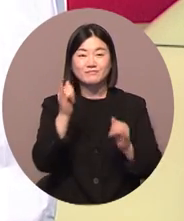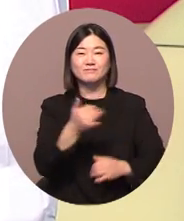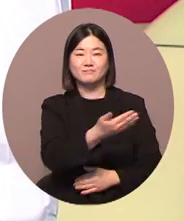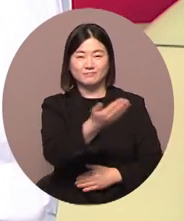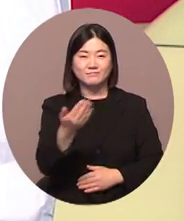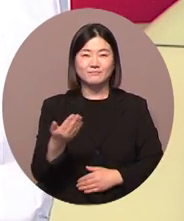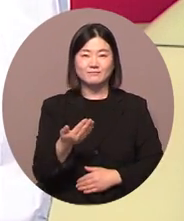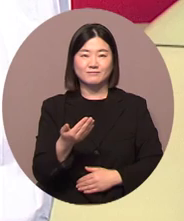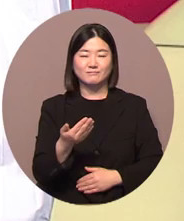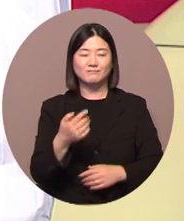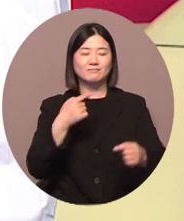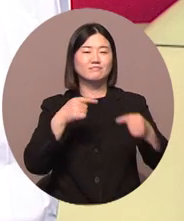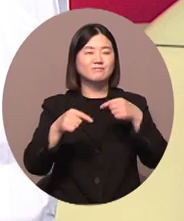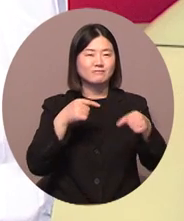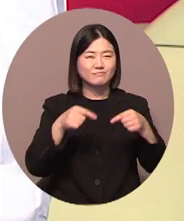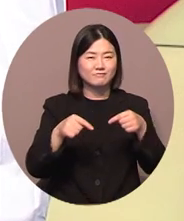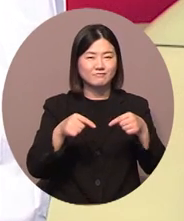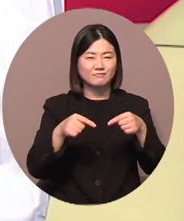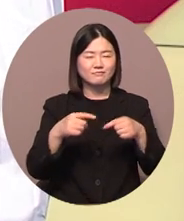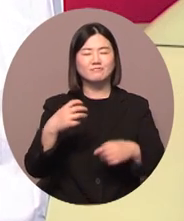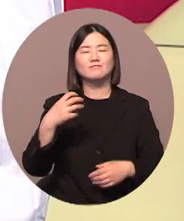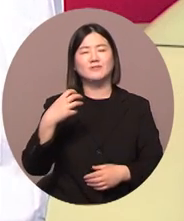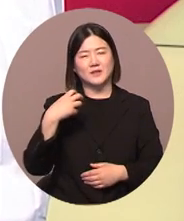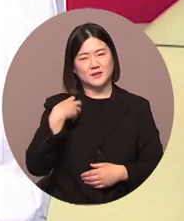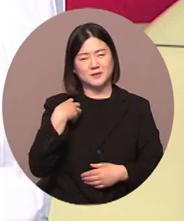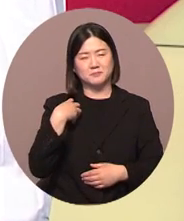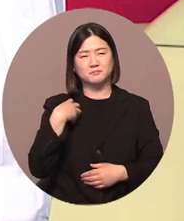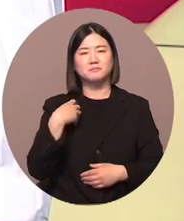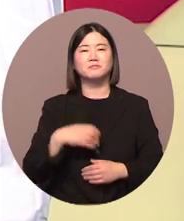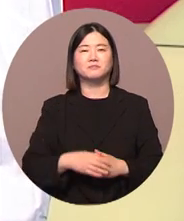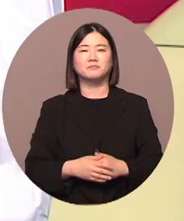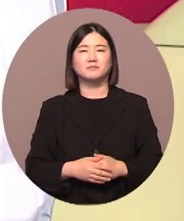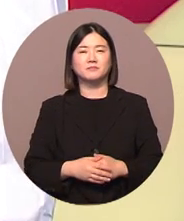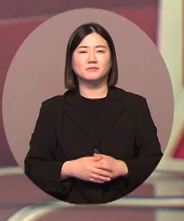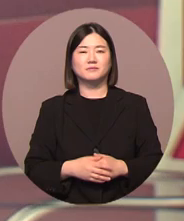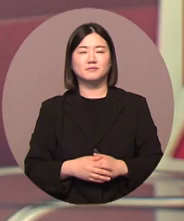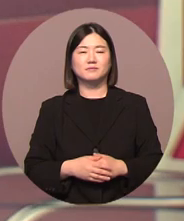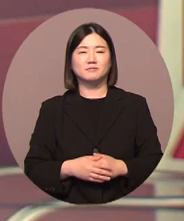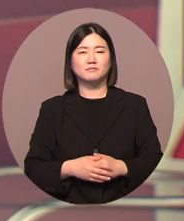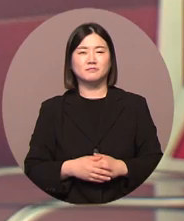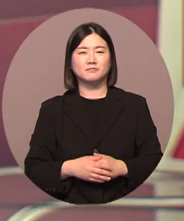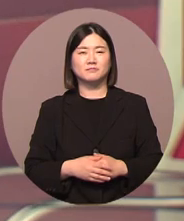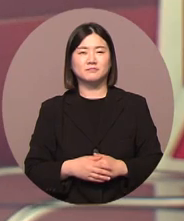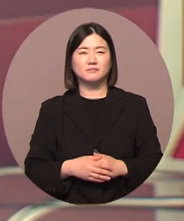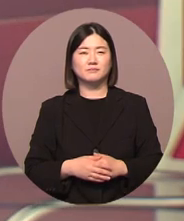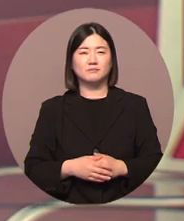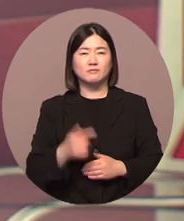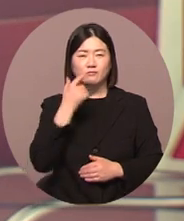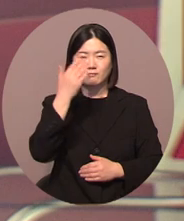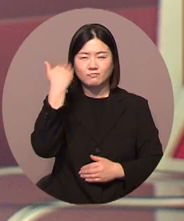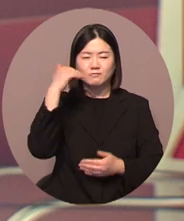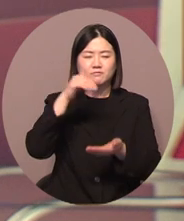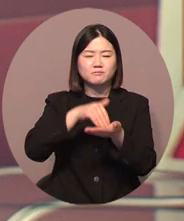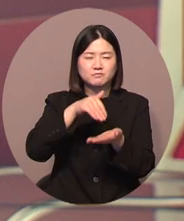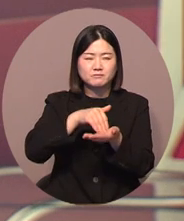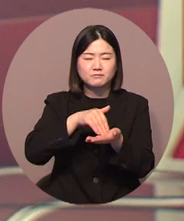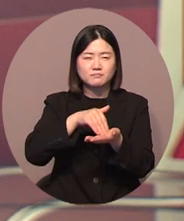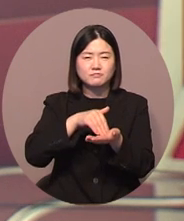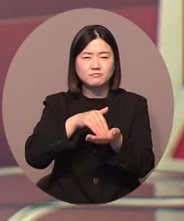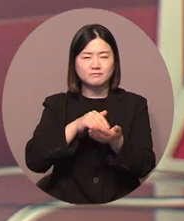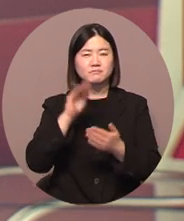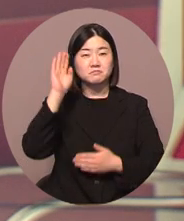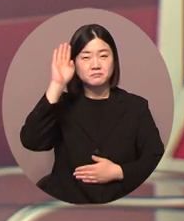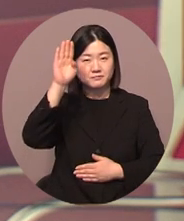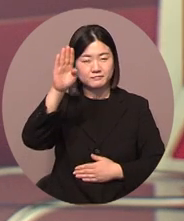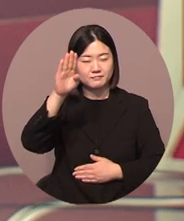여러분 정치는 책임을지는 것입니다 그래야만 과거를 반성하고